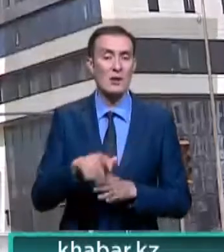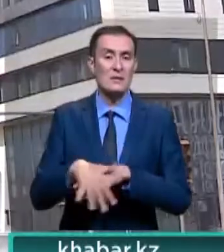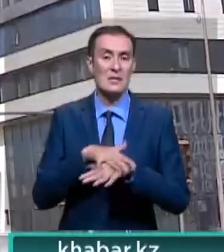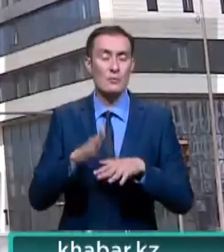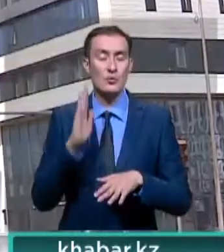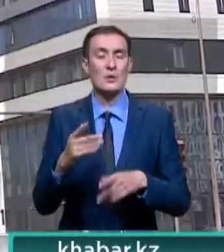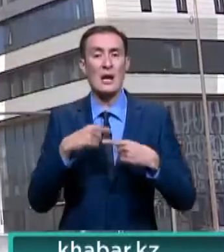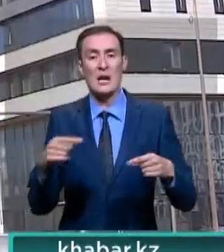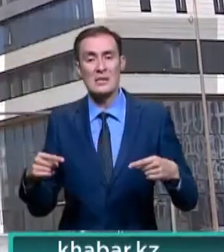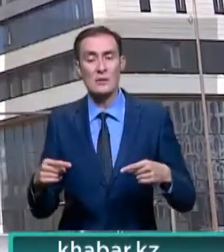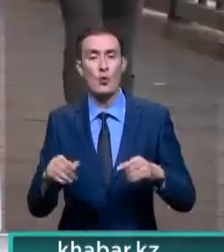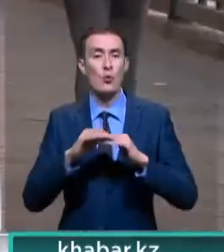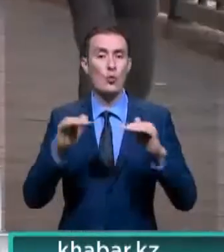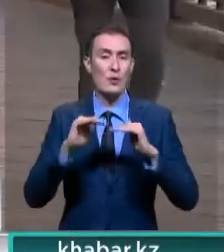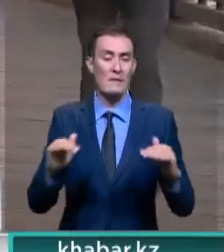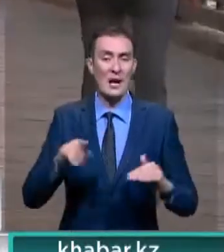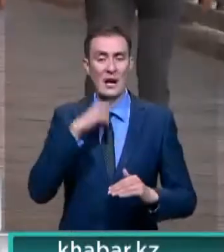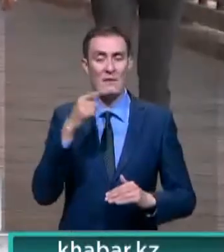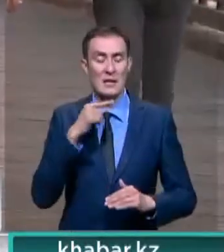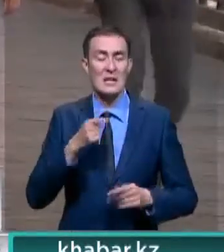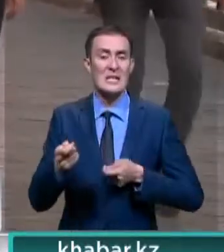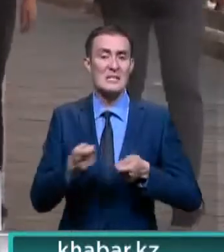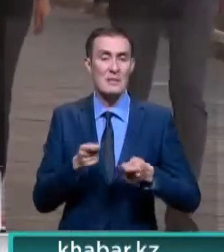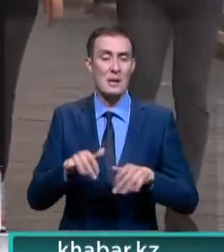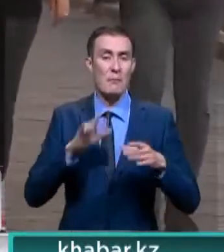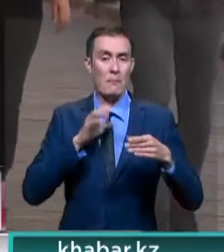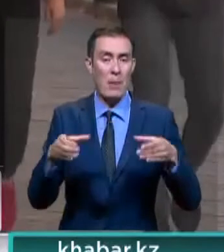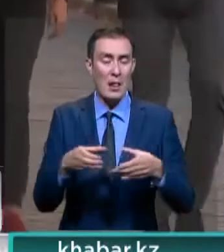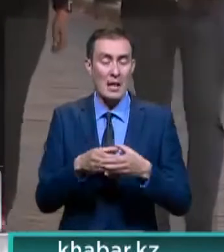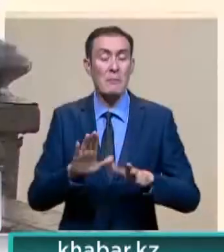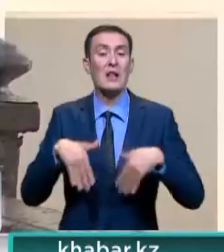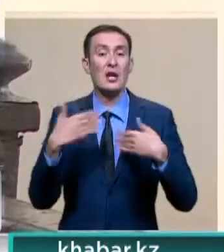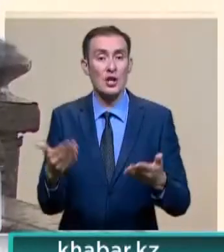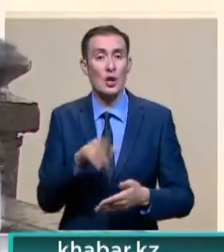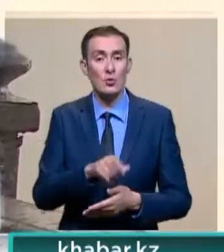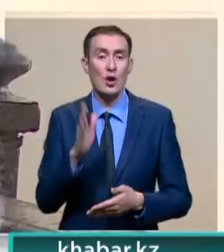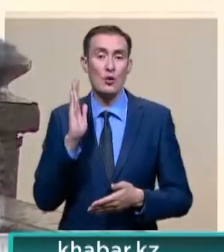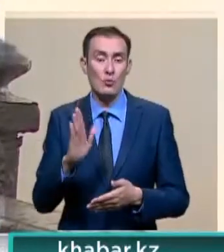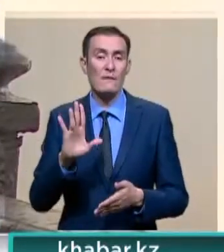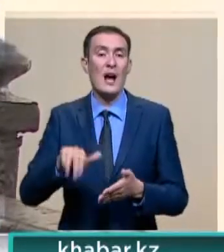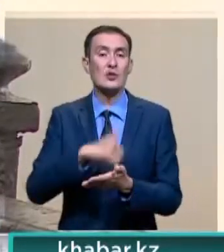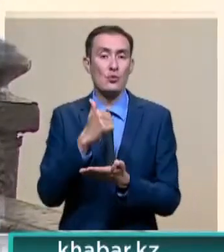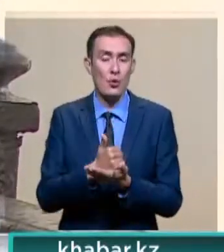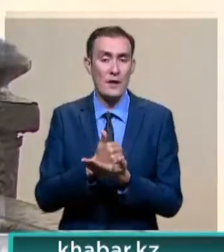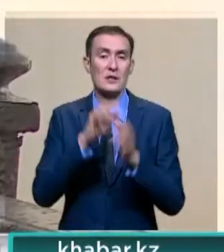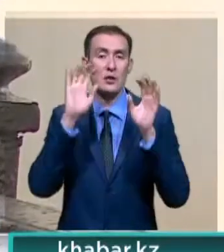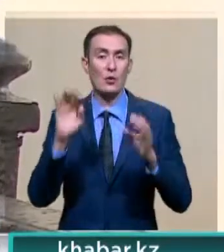на самых разных площадках, отметил спикер палаты. А уже предложения казахстанцев лягут в основу